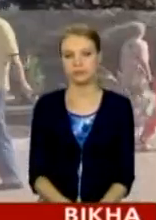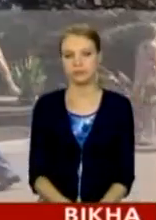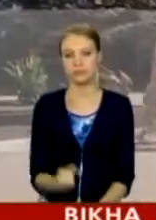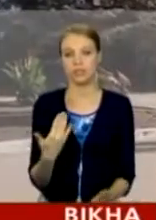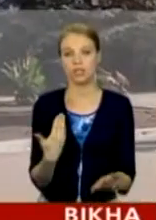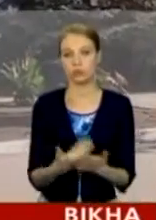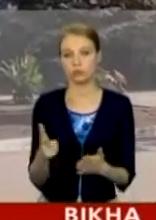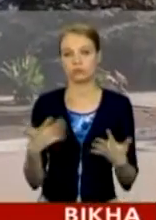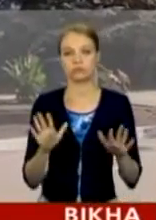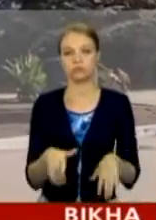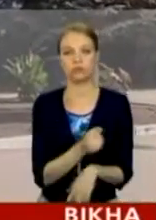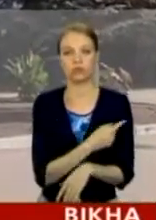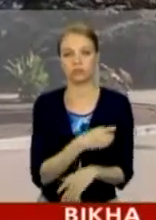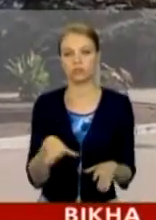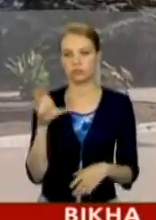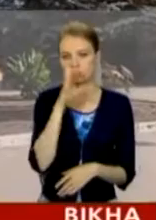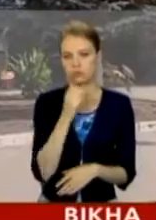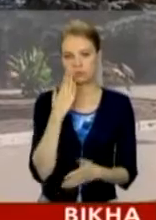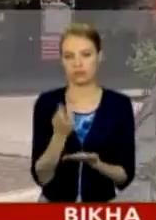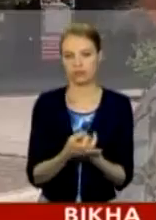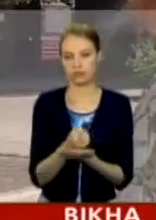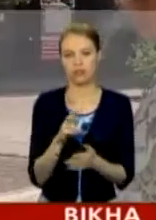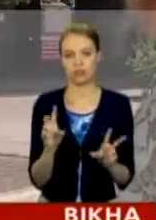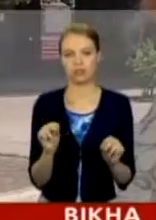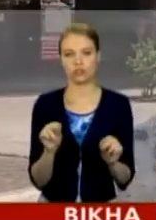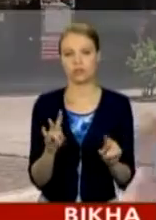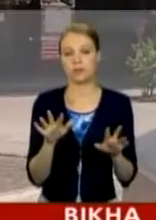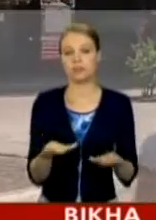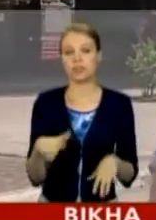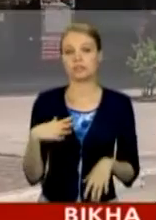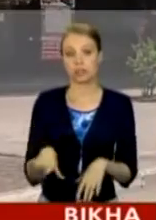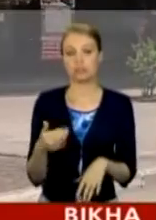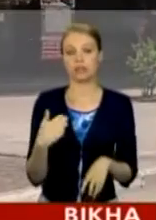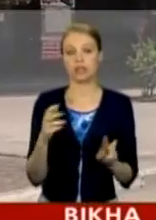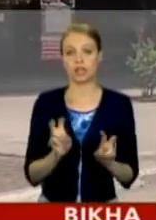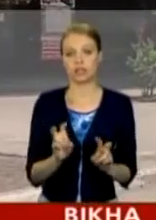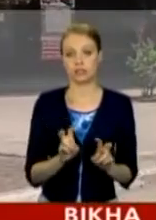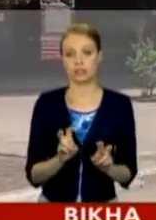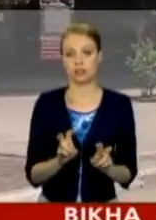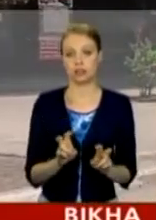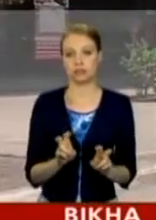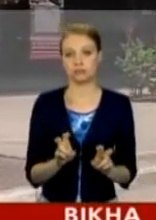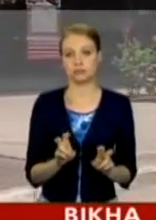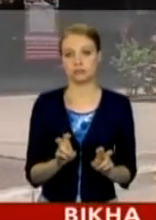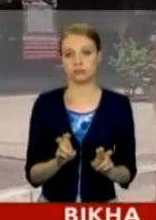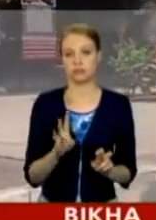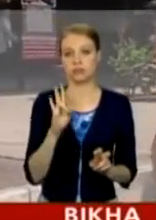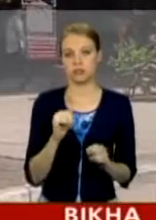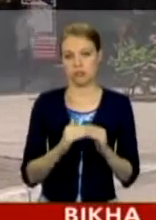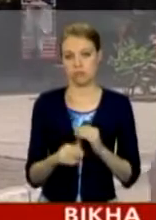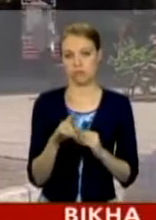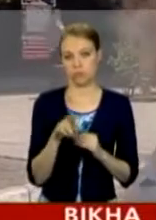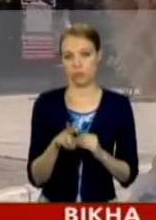І ось вона вже в Одесі. Всю ніч не спала, але щаслива. Міст не було. Я сиділа на полу в